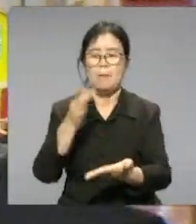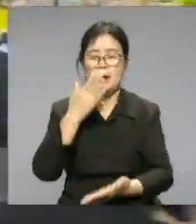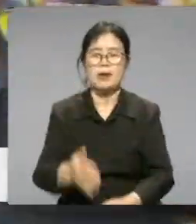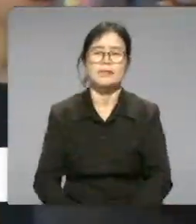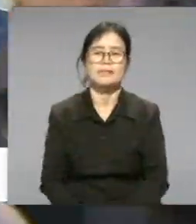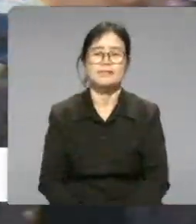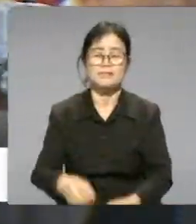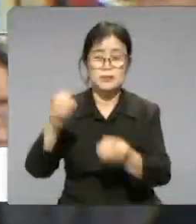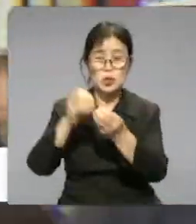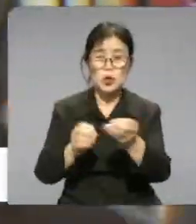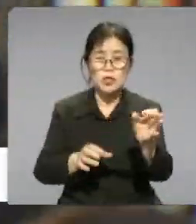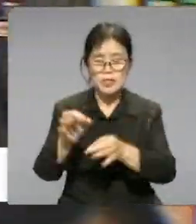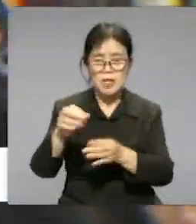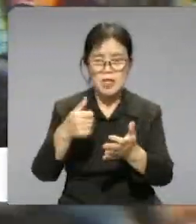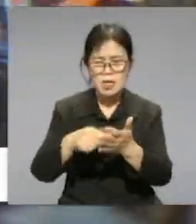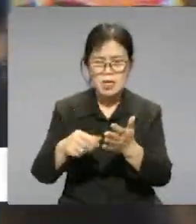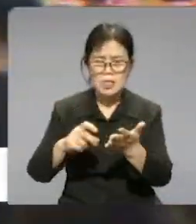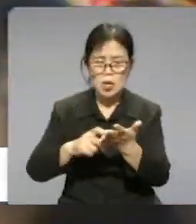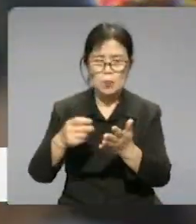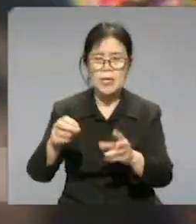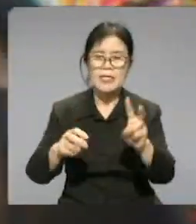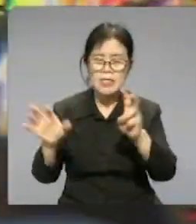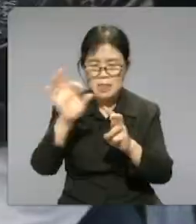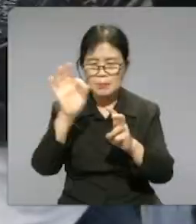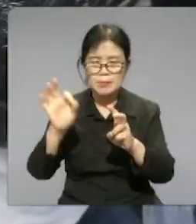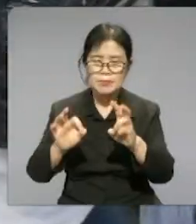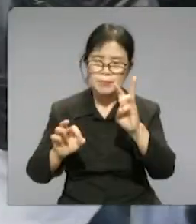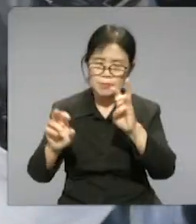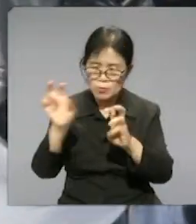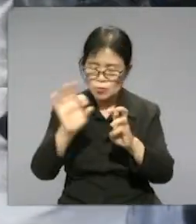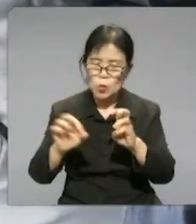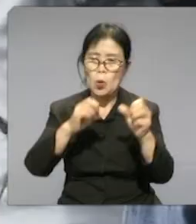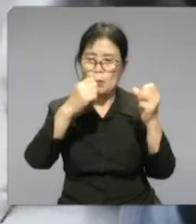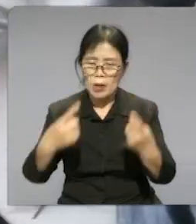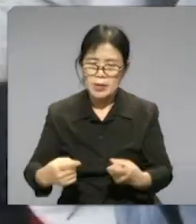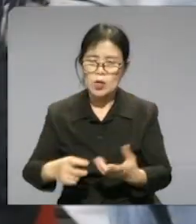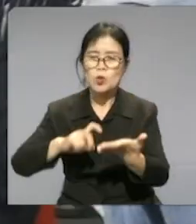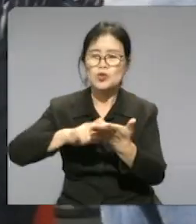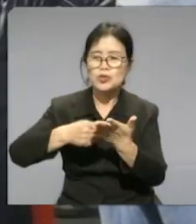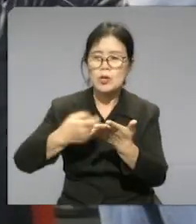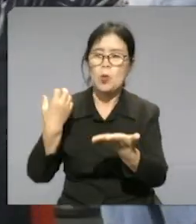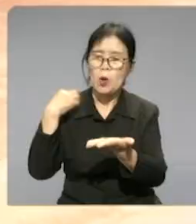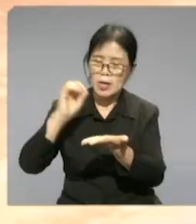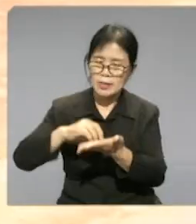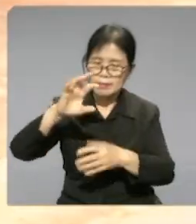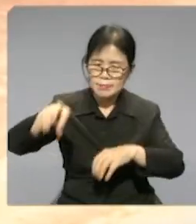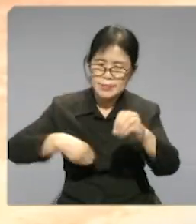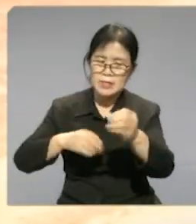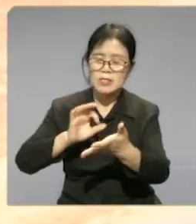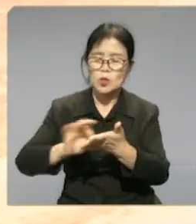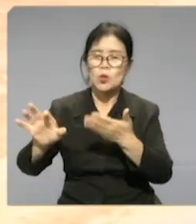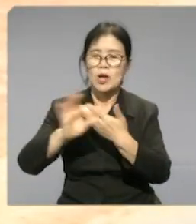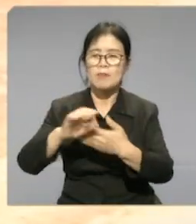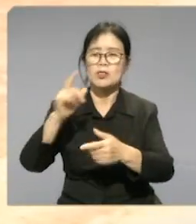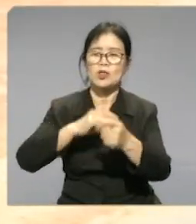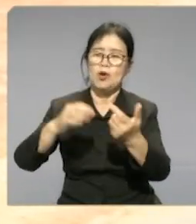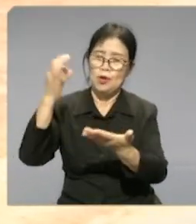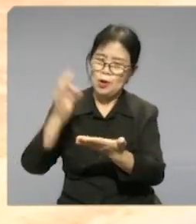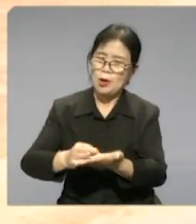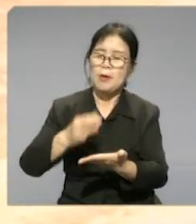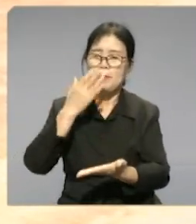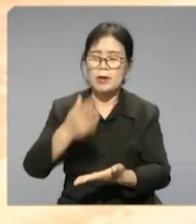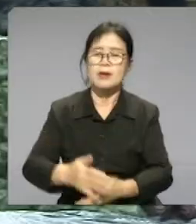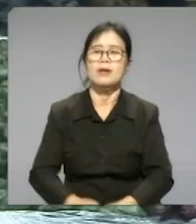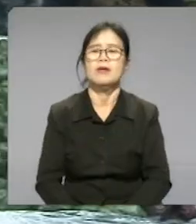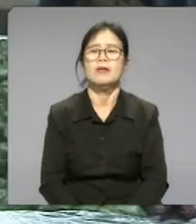전통시장에서 제로페의 2-30% 할인과 온누리 상품권 환급을 이용하면 더 저렴하게 차례상을